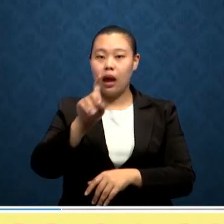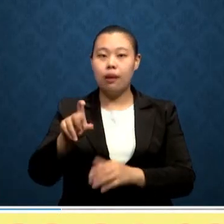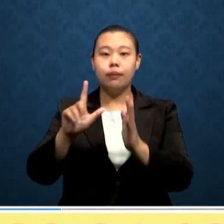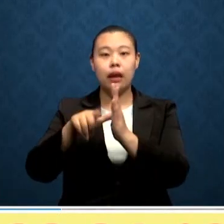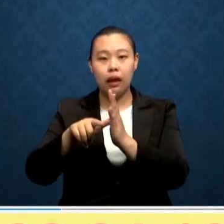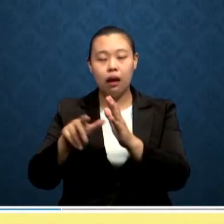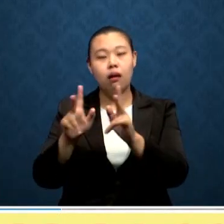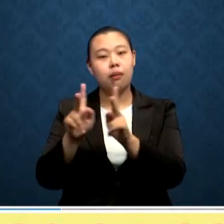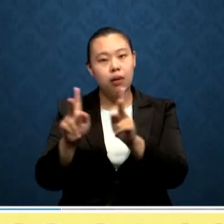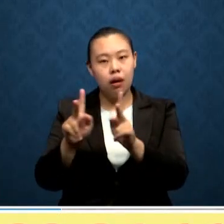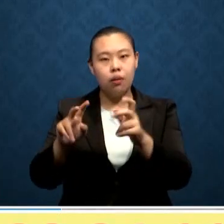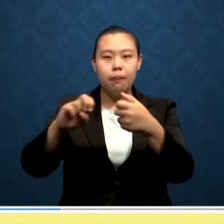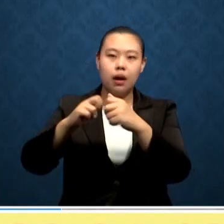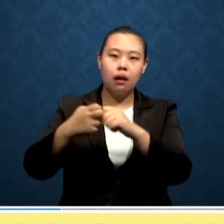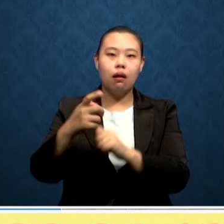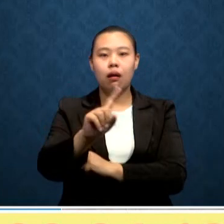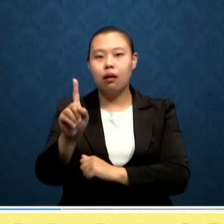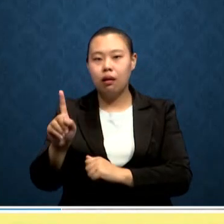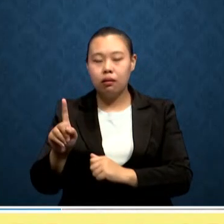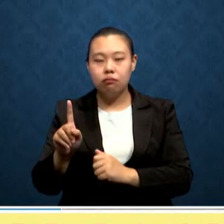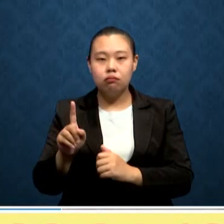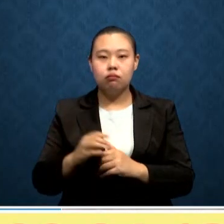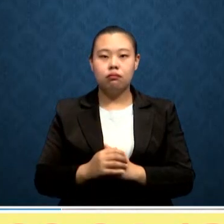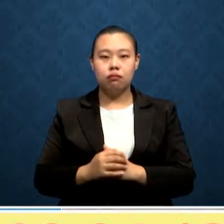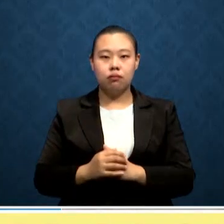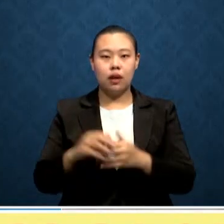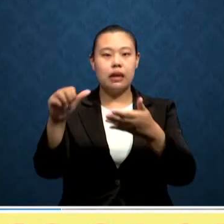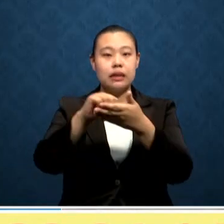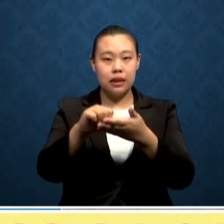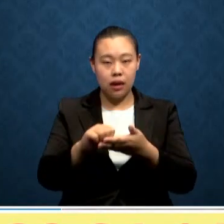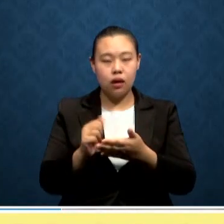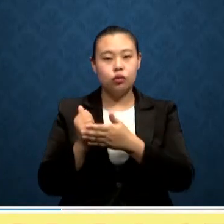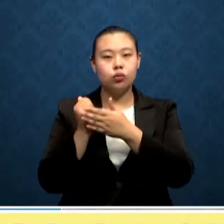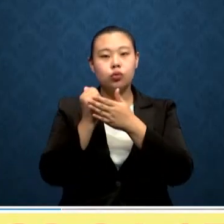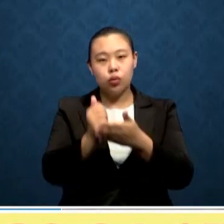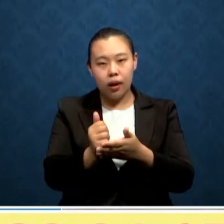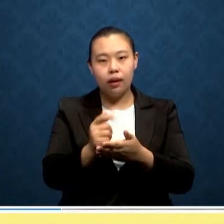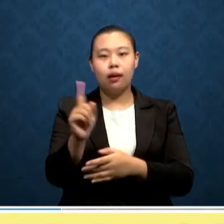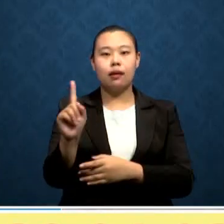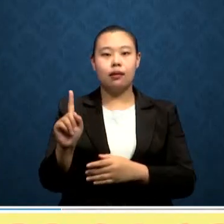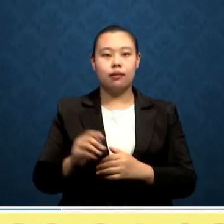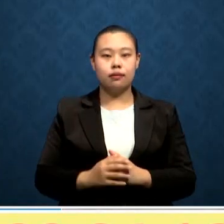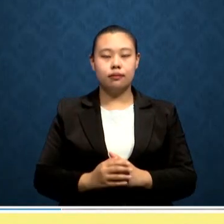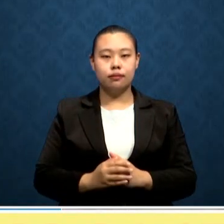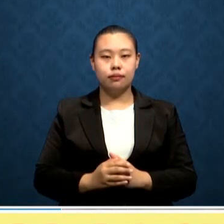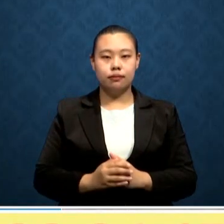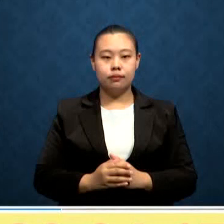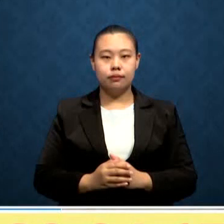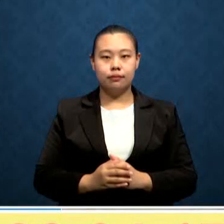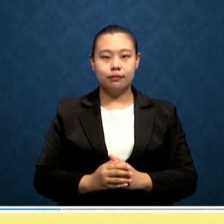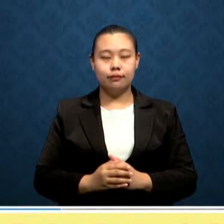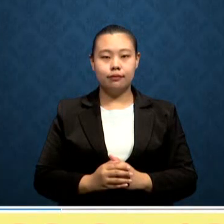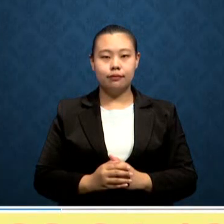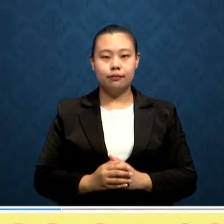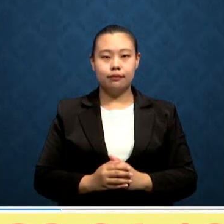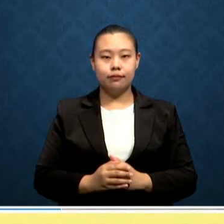เกิดอะไรขึ้นในลักษณะเช่นนี้และท่านจะแก้ไขในองค์กรของท่านได้อย่างไรนะครับการ